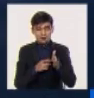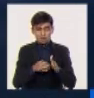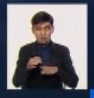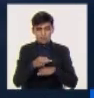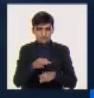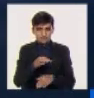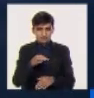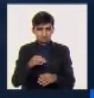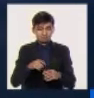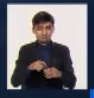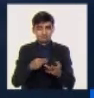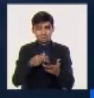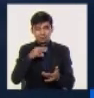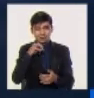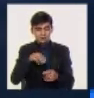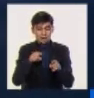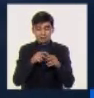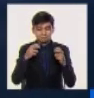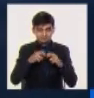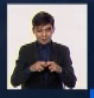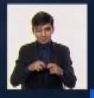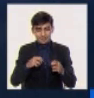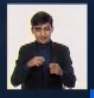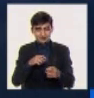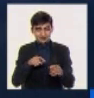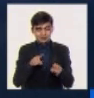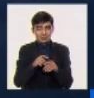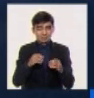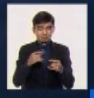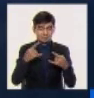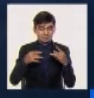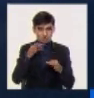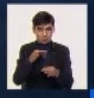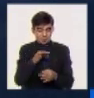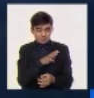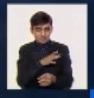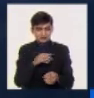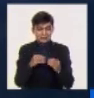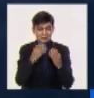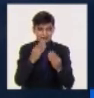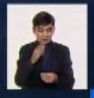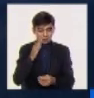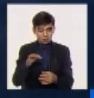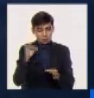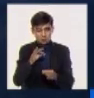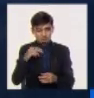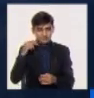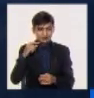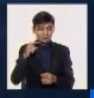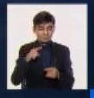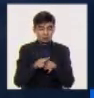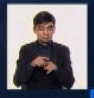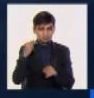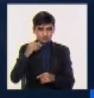Карагандинской области тестируют цифровое телевидение. 10 дней будет проходить его пробная трансляция. Сигналы распространятся на